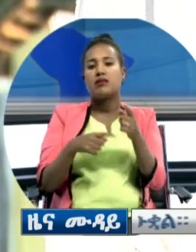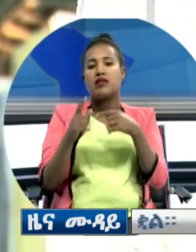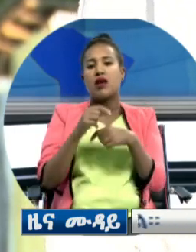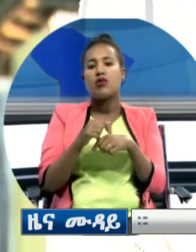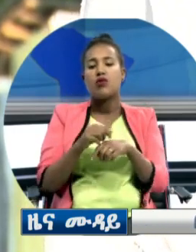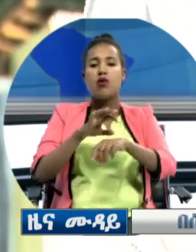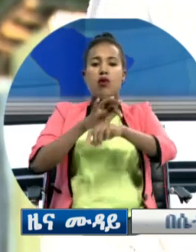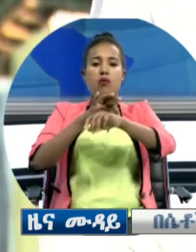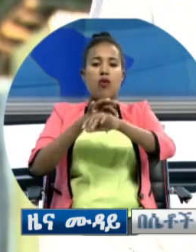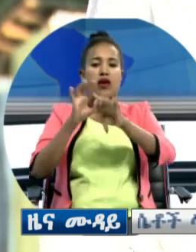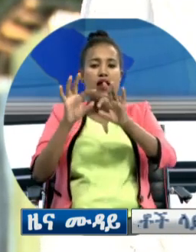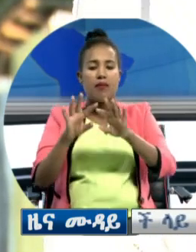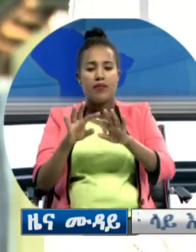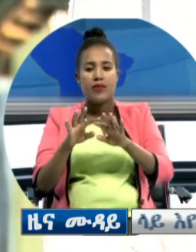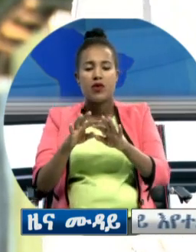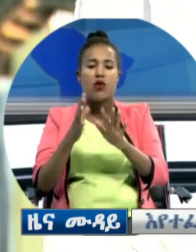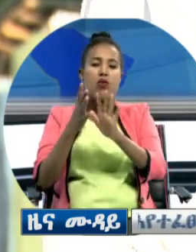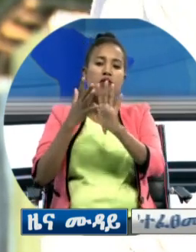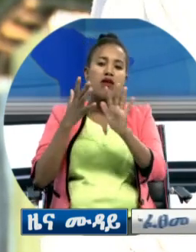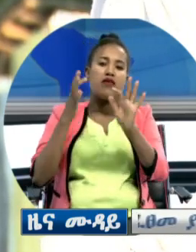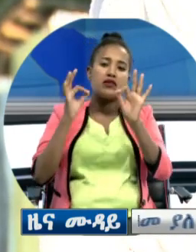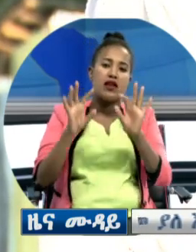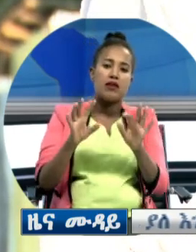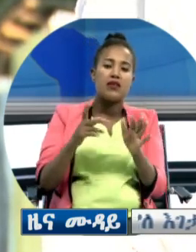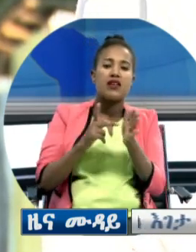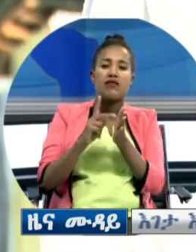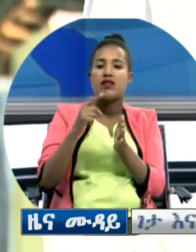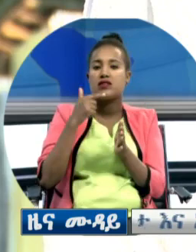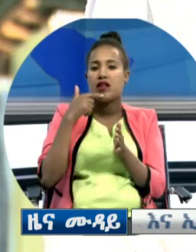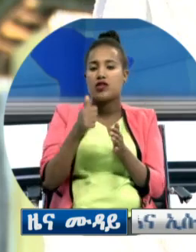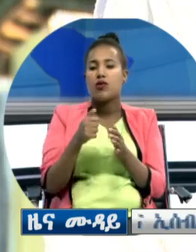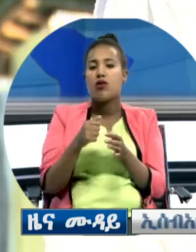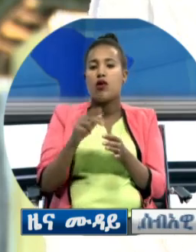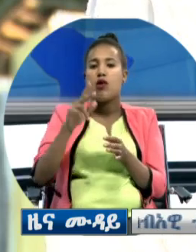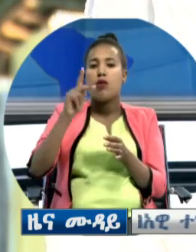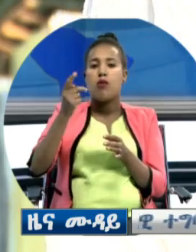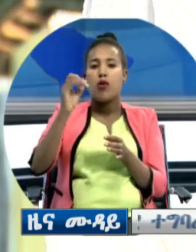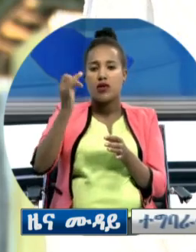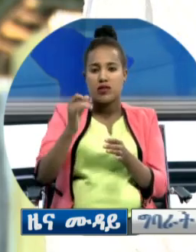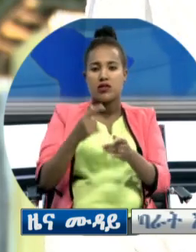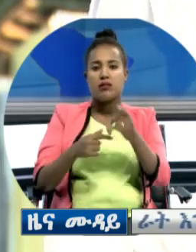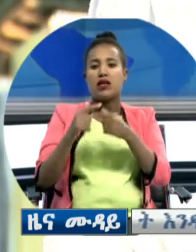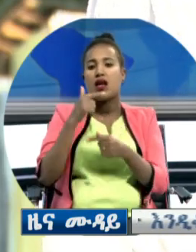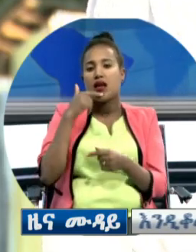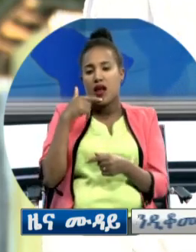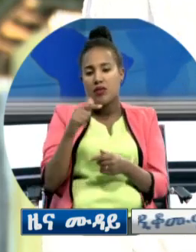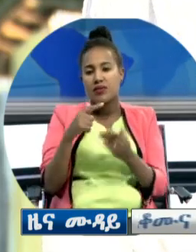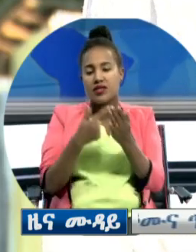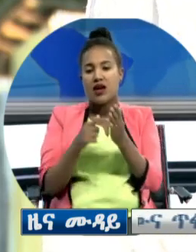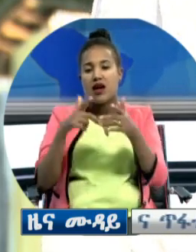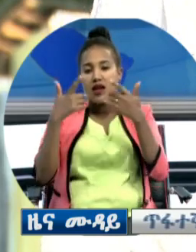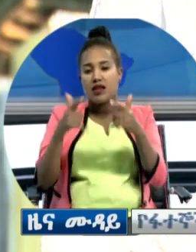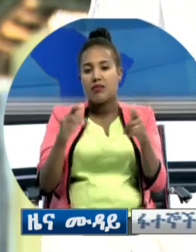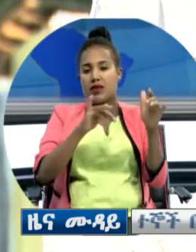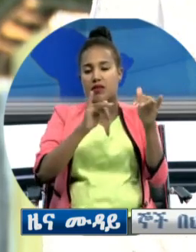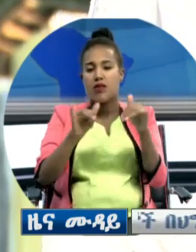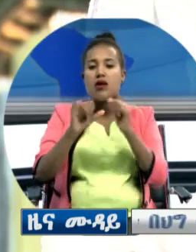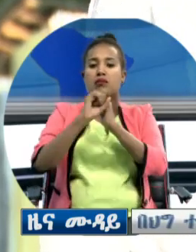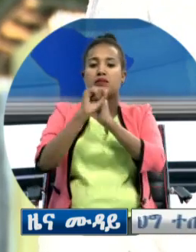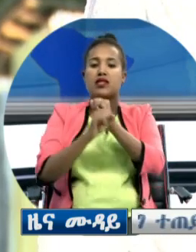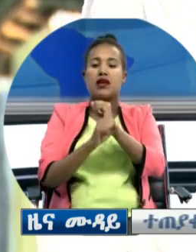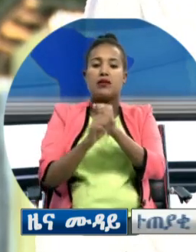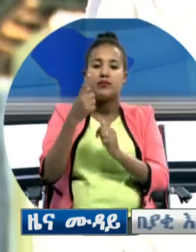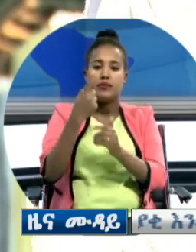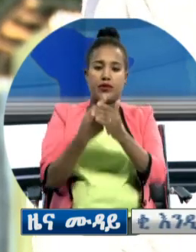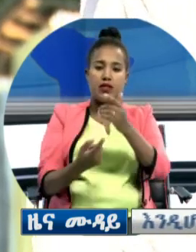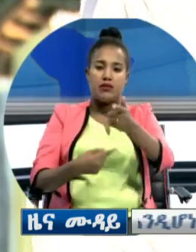የለም ወራፋሽ አልፋል ፖል የለም ልክፈል ስላቸው ፖል ሲመጣ ነው እንጂ አናስከፍልም ይሉናል። በዛ አጋጣሚ ደግሞ መስራታዎች አሁን ሲመጣ